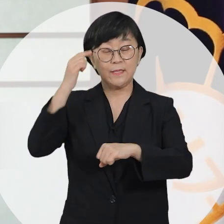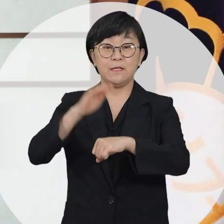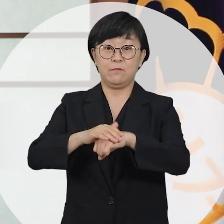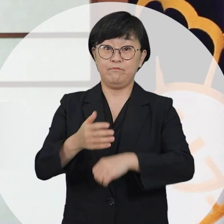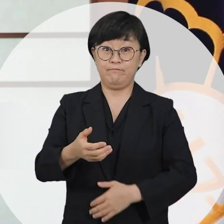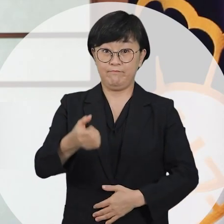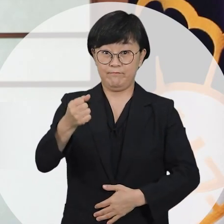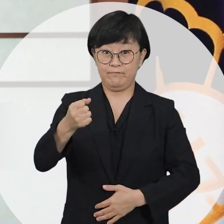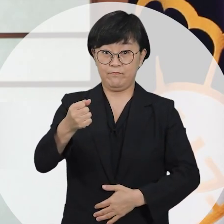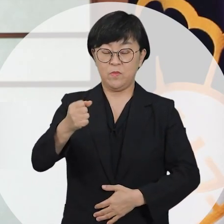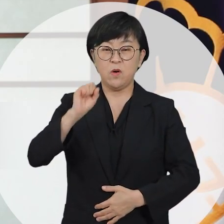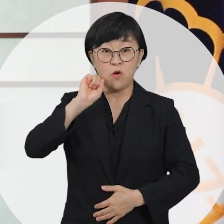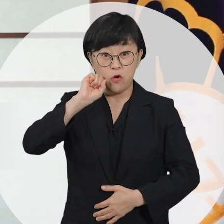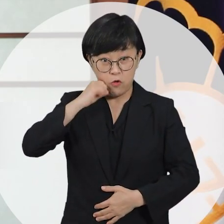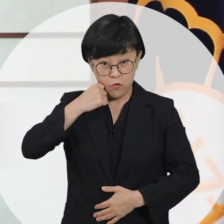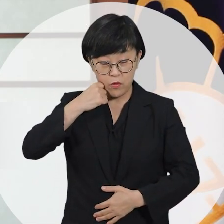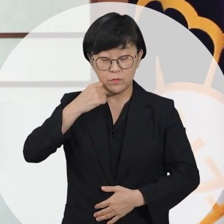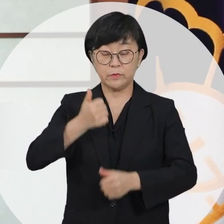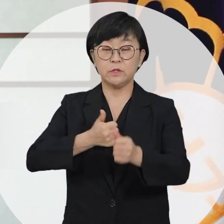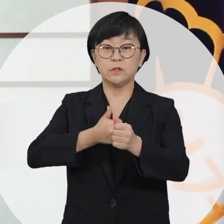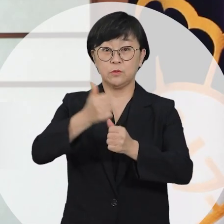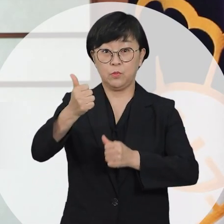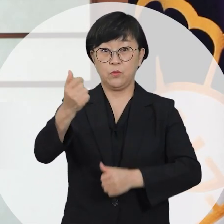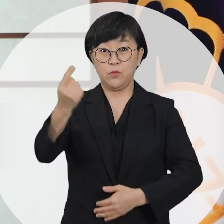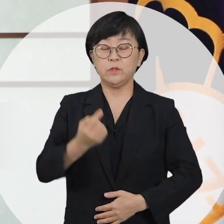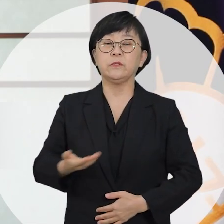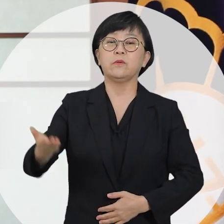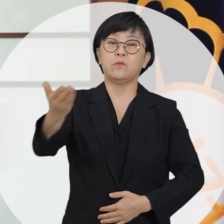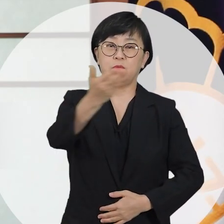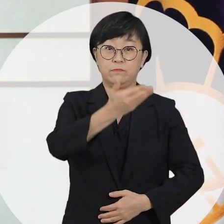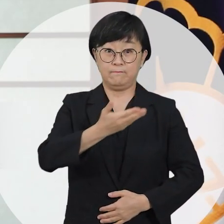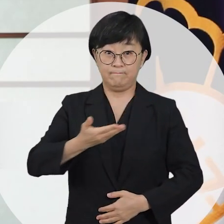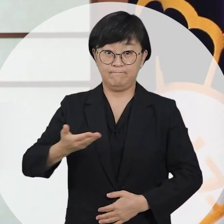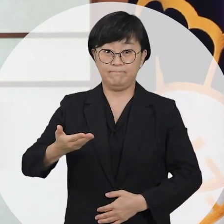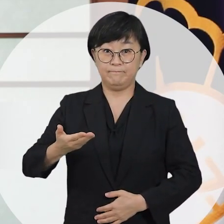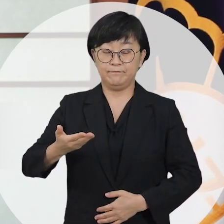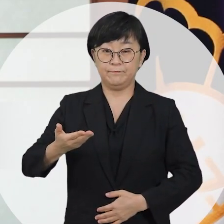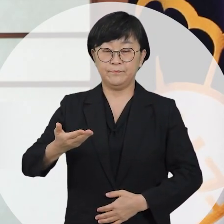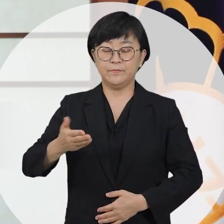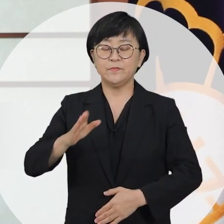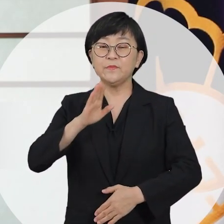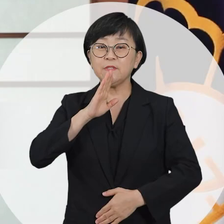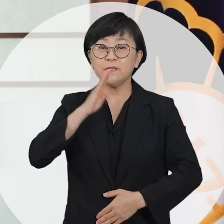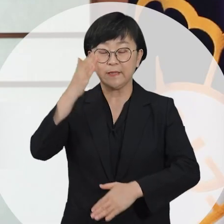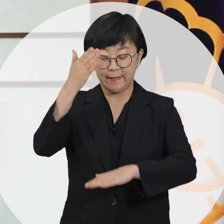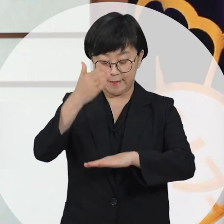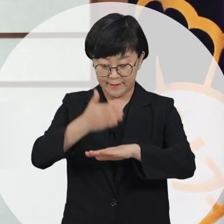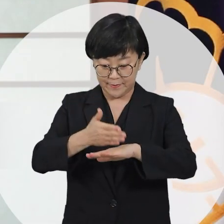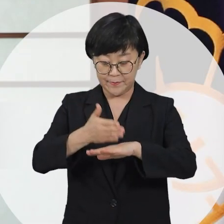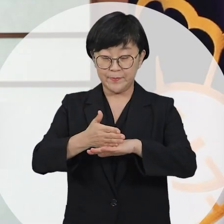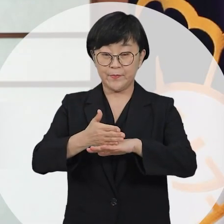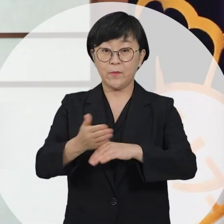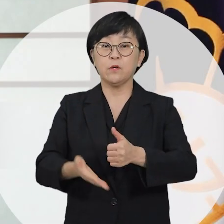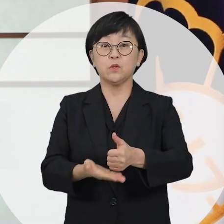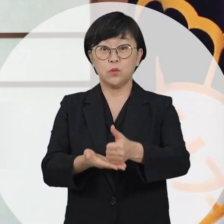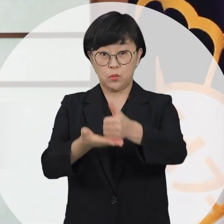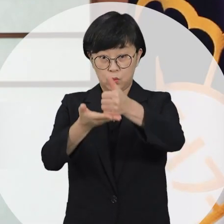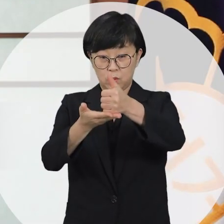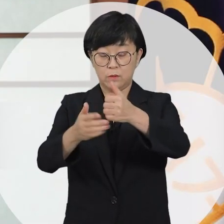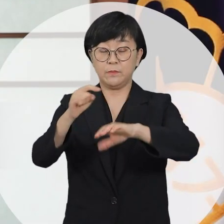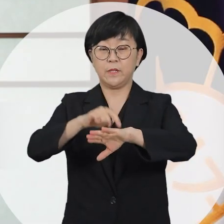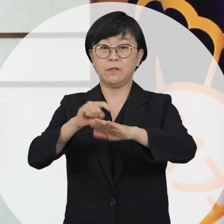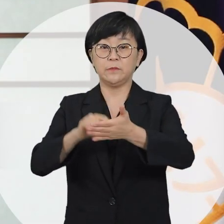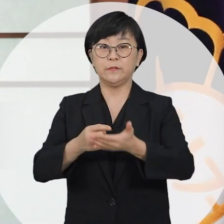지혜로 모든 어려움을 극복해 오신 국민 여러분께 깊은 감사와 존경의